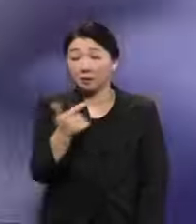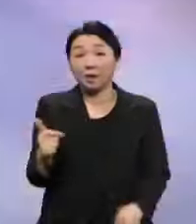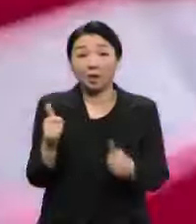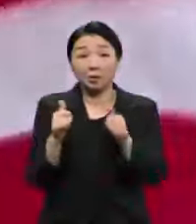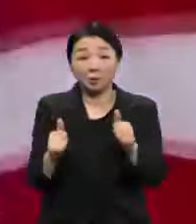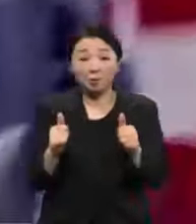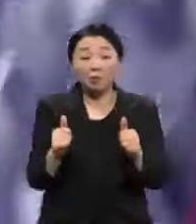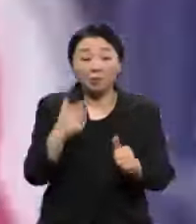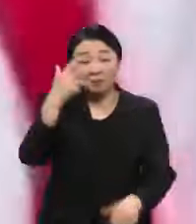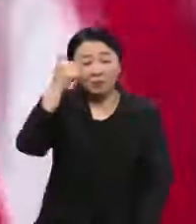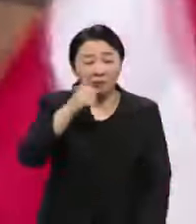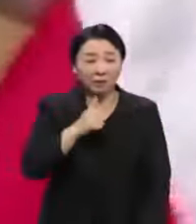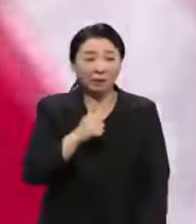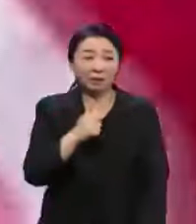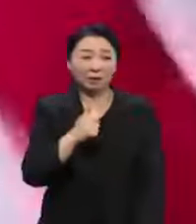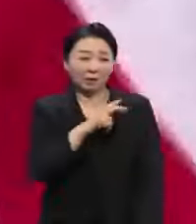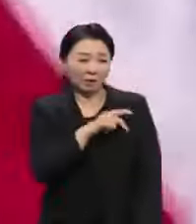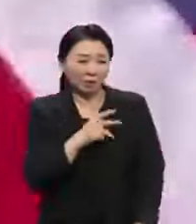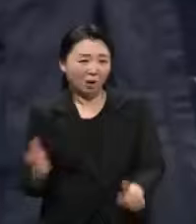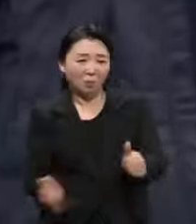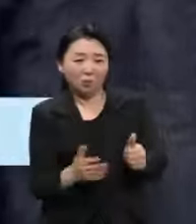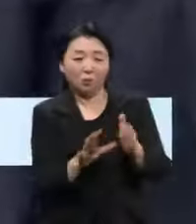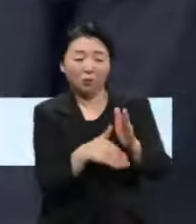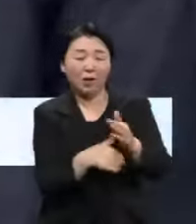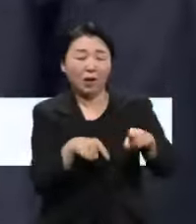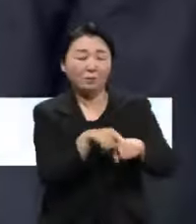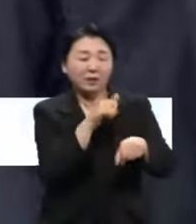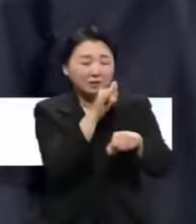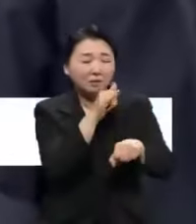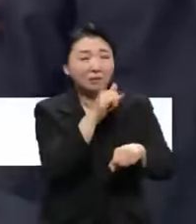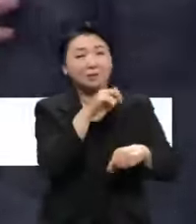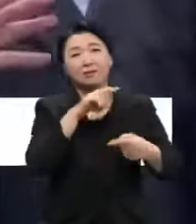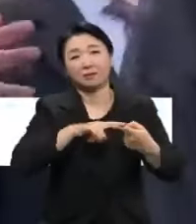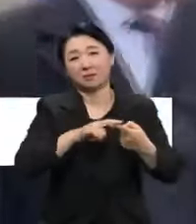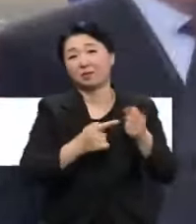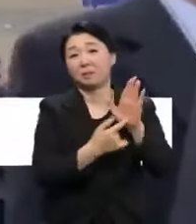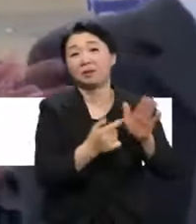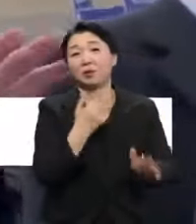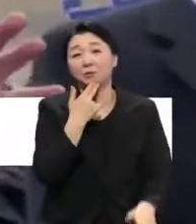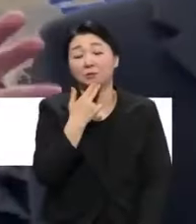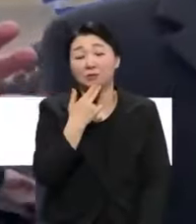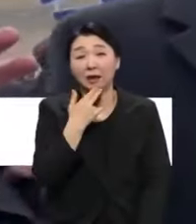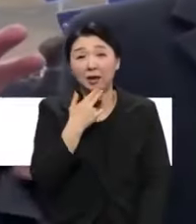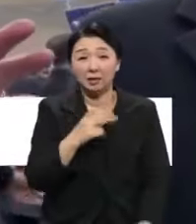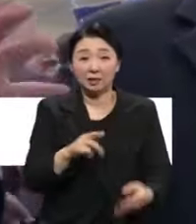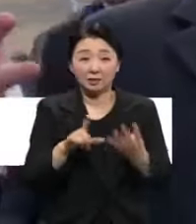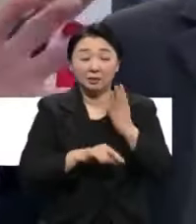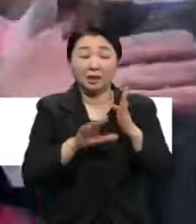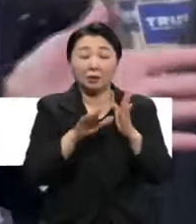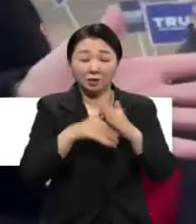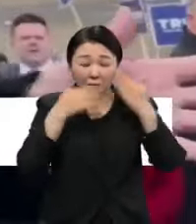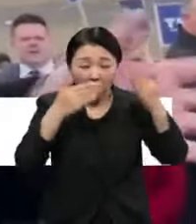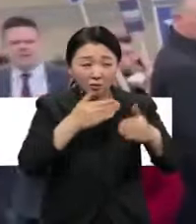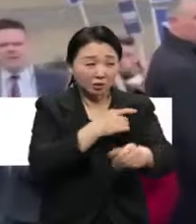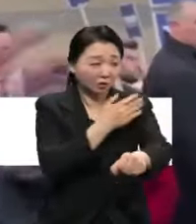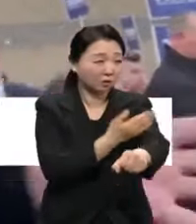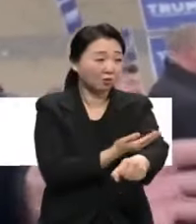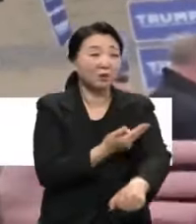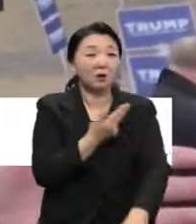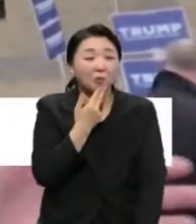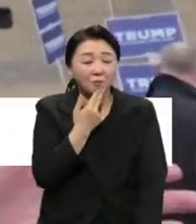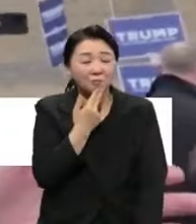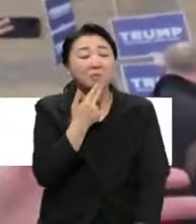의회 폭동에 관여했는지에 대해선 판단을 내리지 않았습니다. 다음 달 그에게 이에 대한 면책 특권이 없다는 결정이